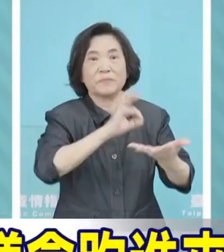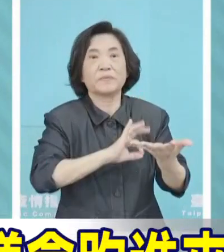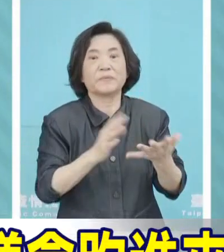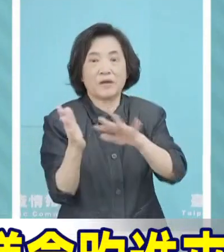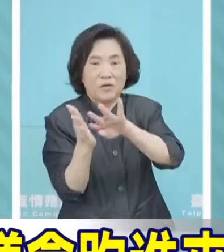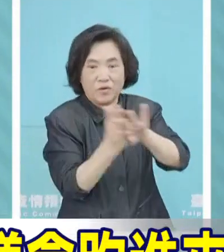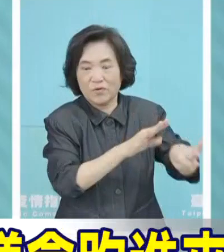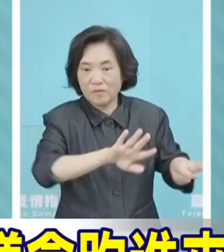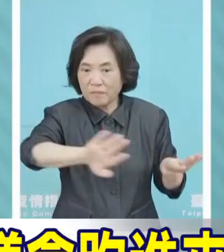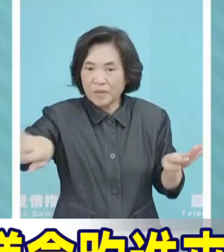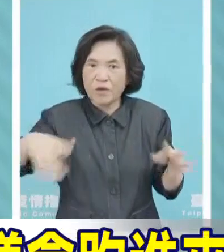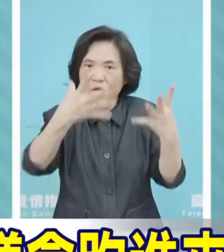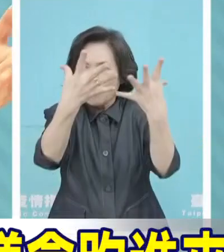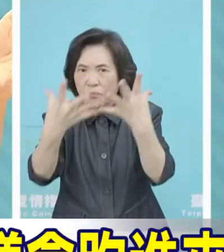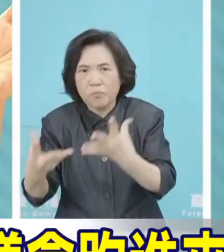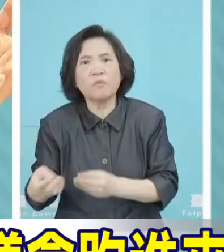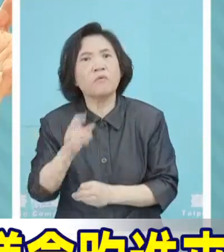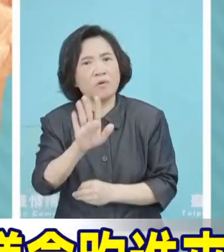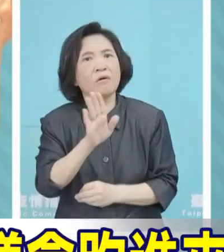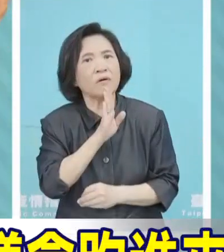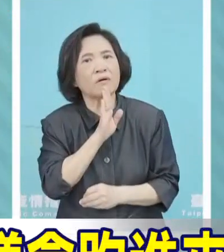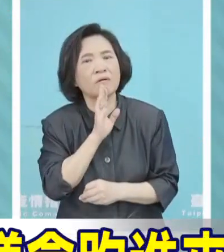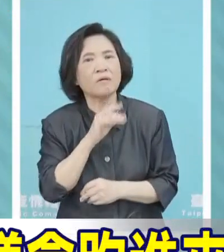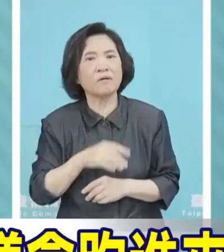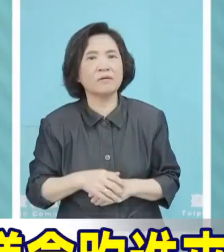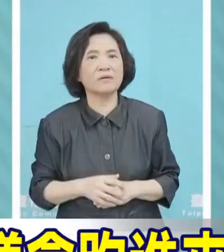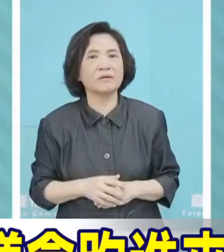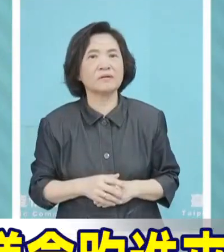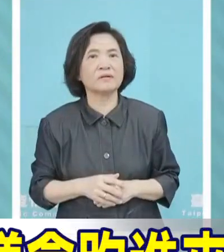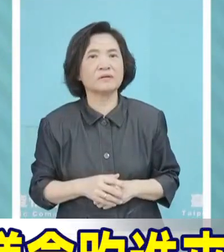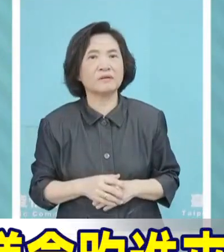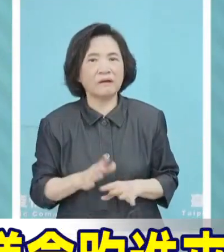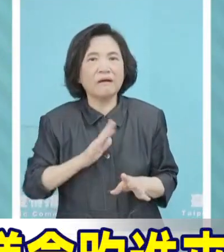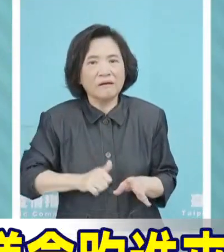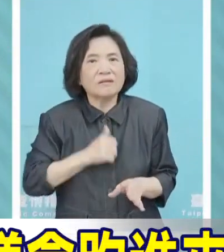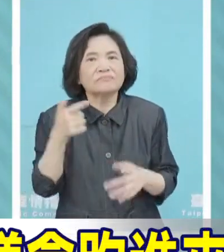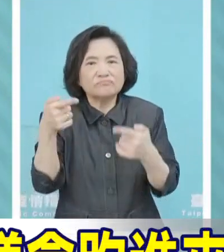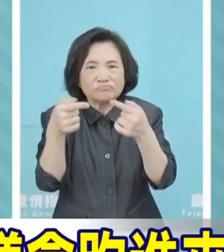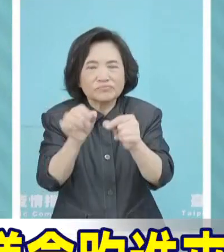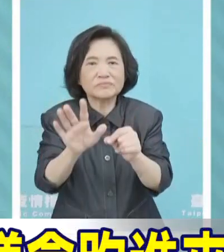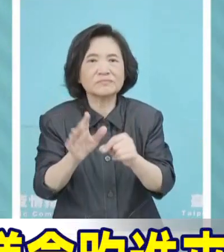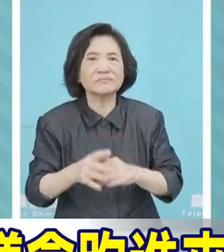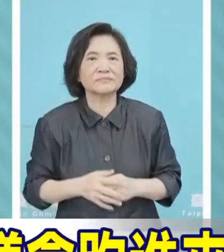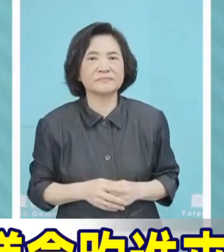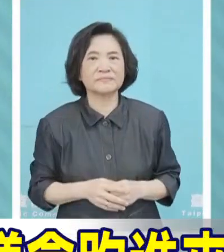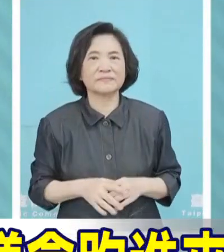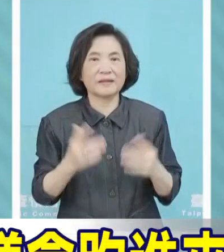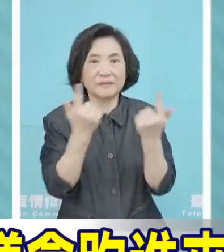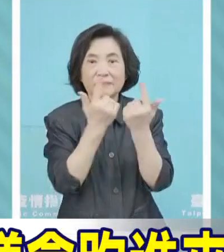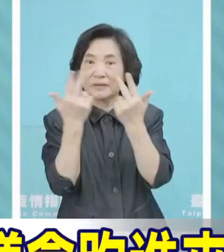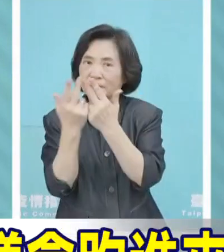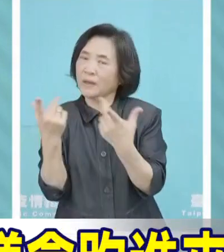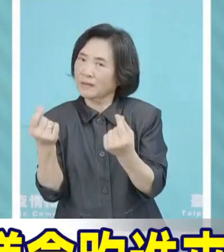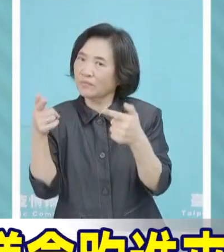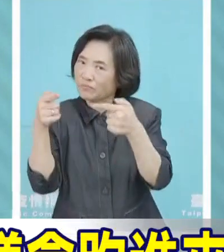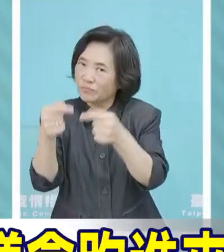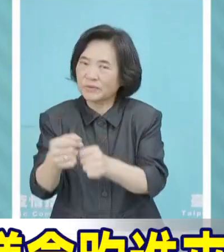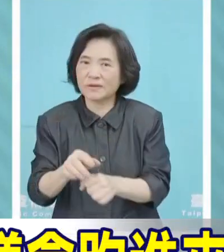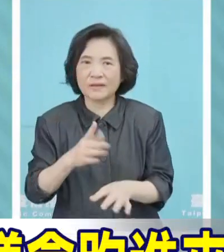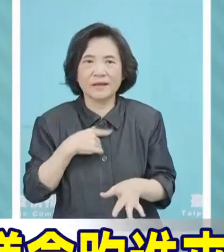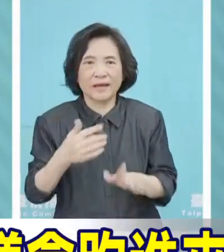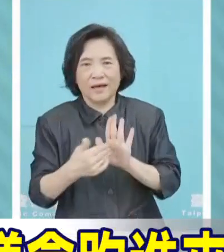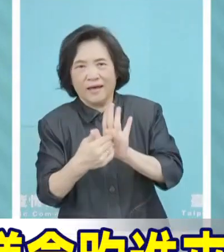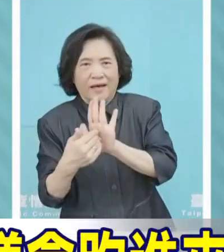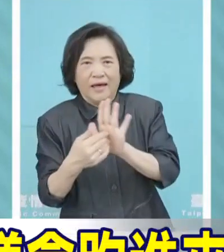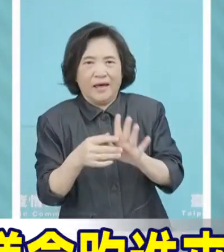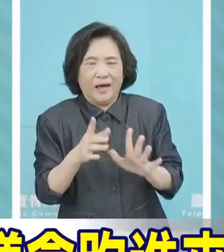掉，我们也是降得很快。双北的数量还是在下降。不过最后一个问题是这样的，防不胜防，所